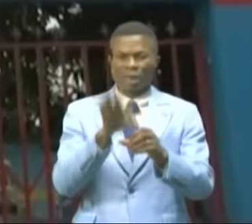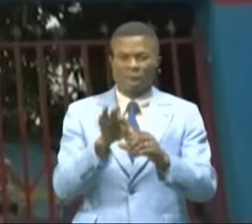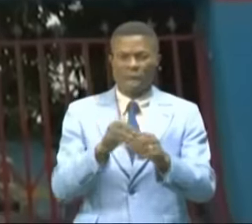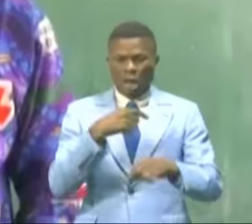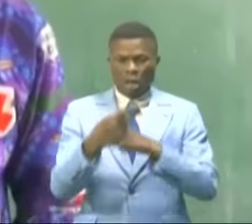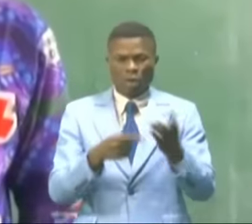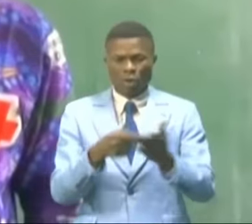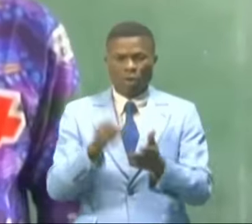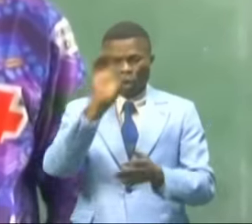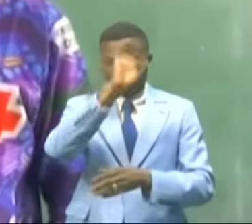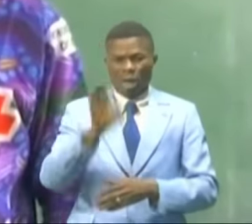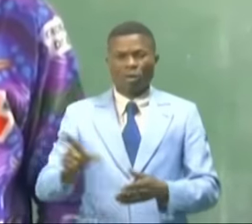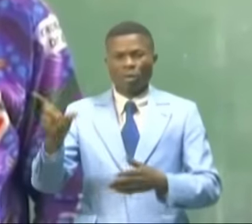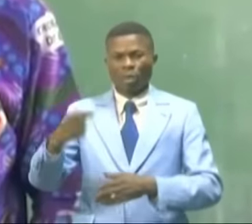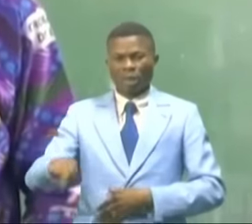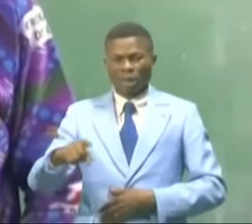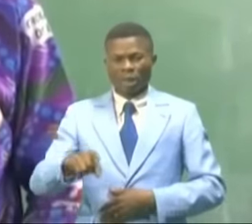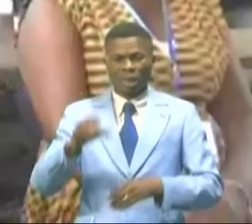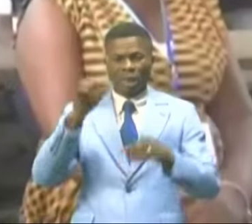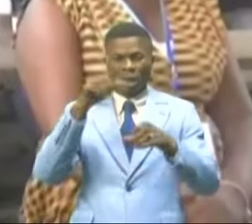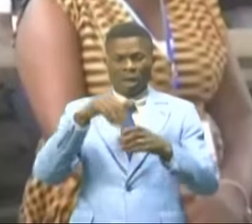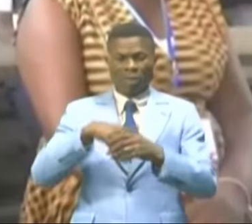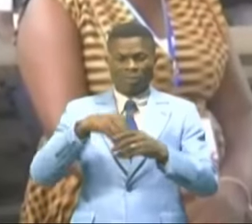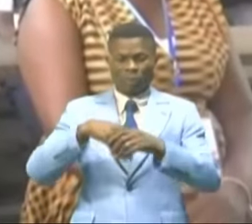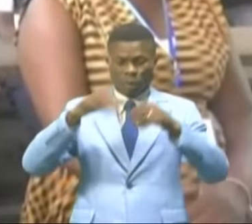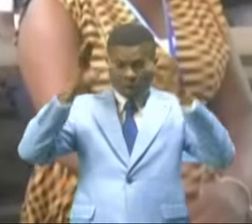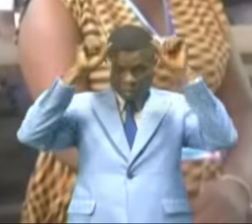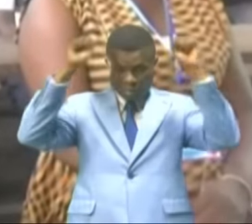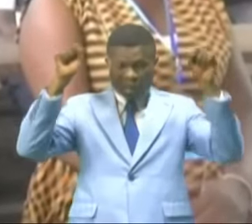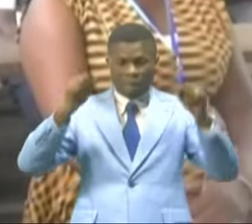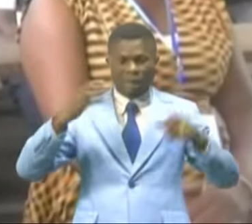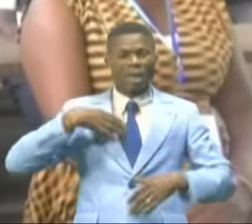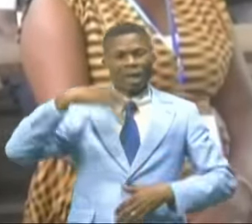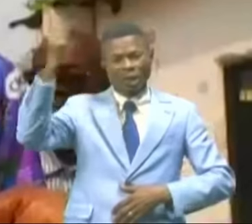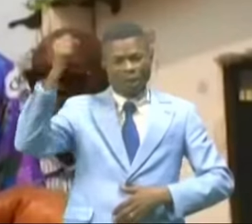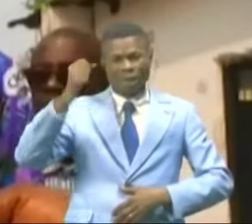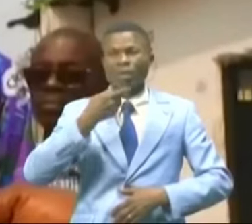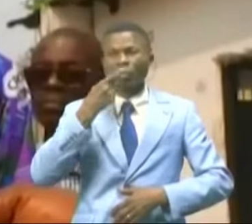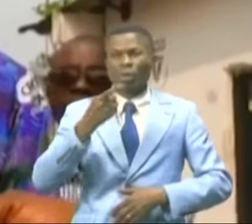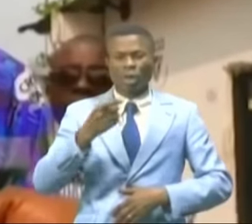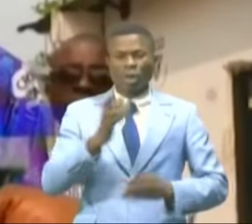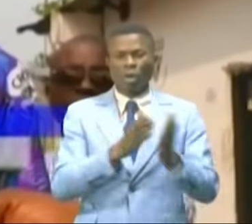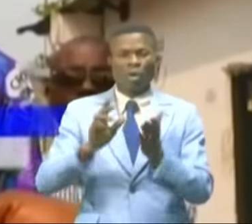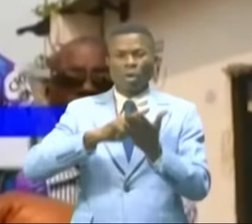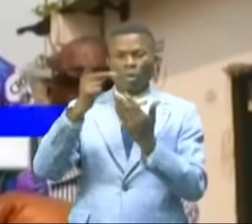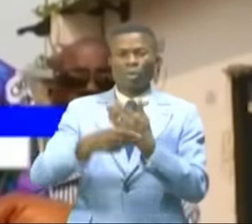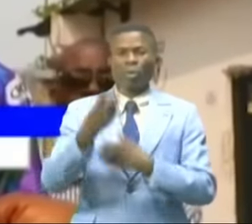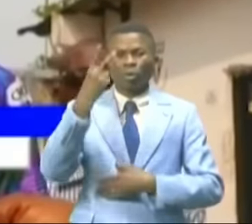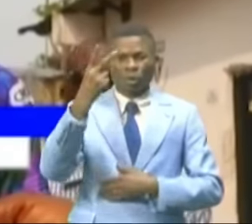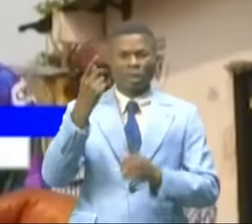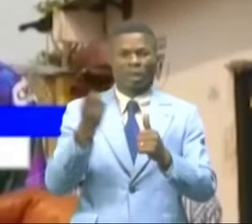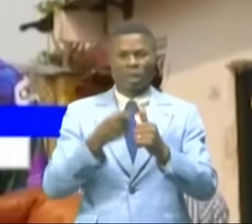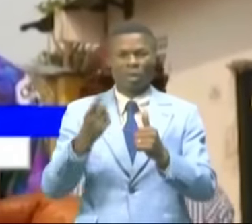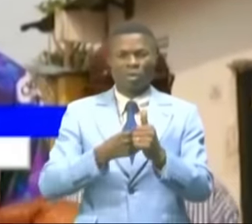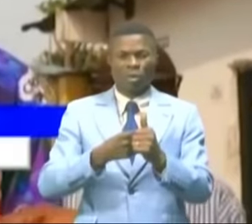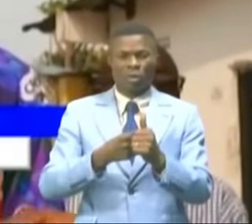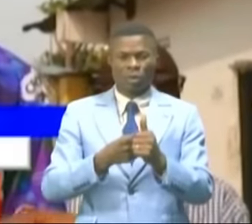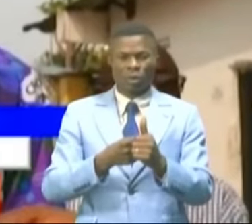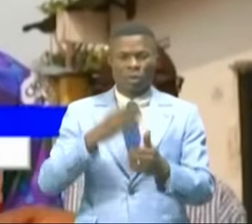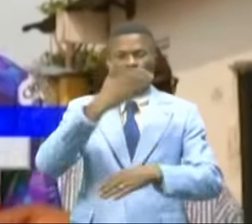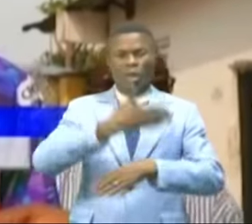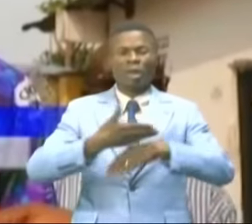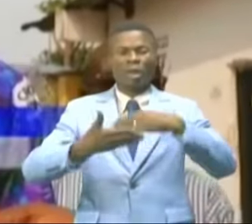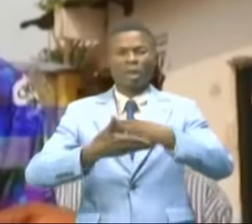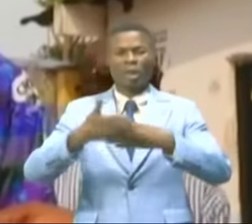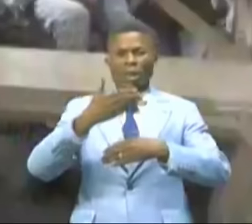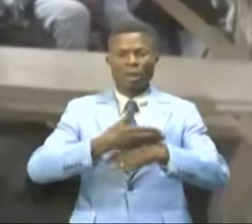Le président élu n'a pas tardé à dévoiler ses axes prioritaires. Nous avons conçu deux projets. Premier projet, c'est la construction